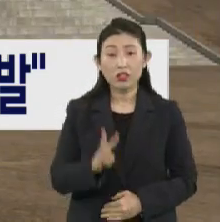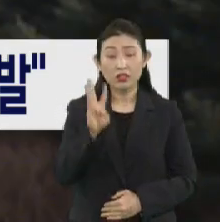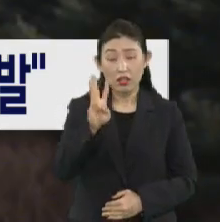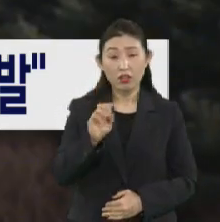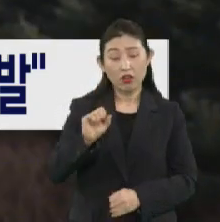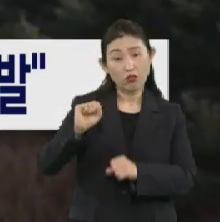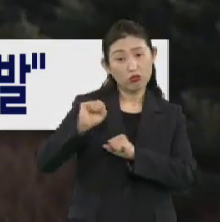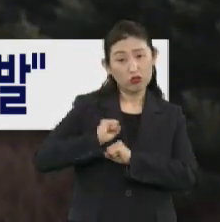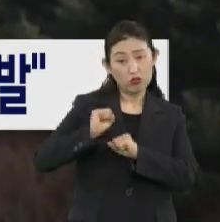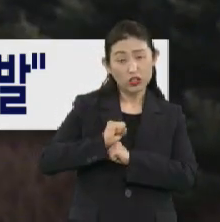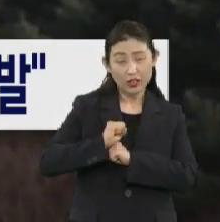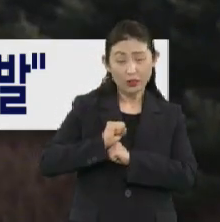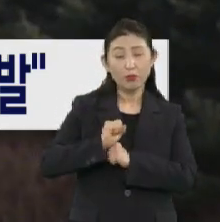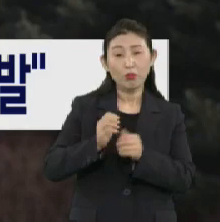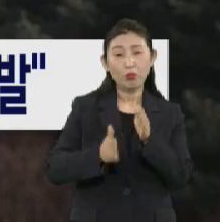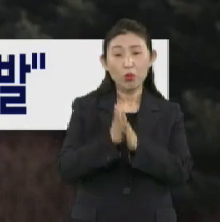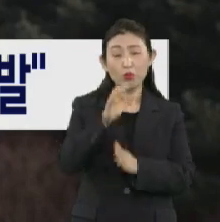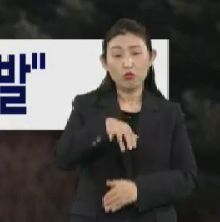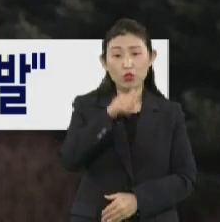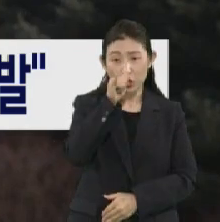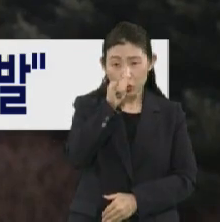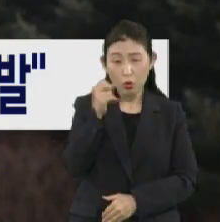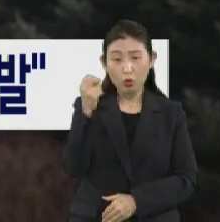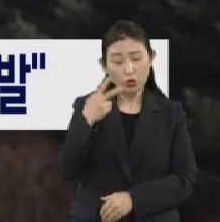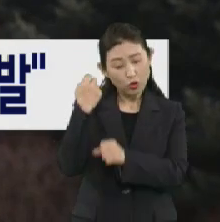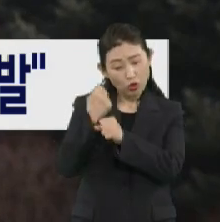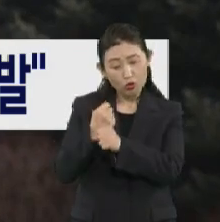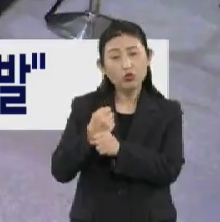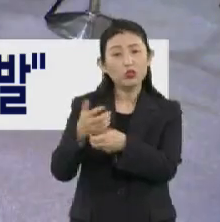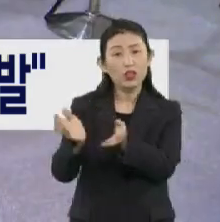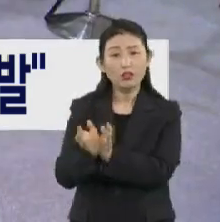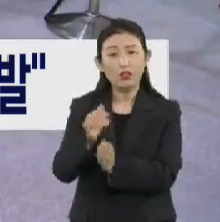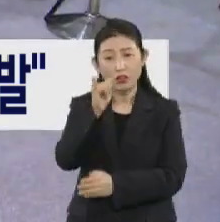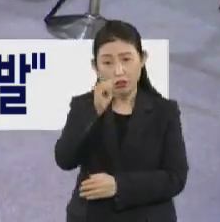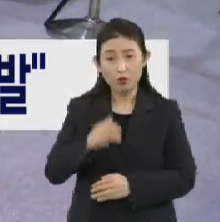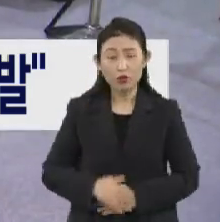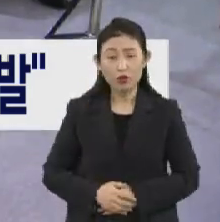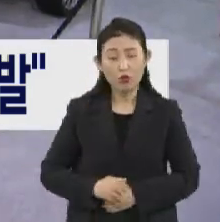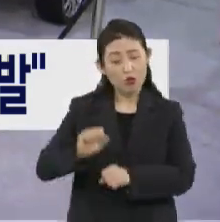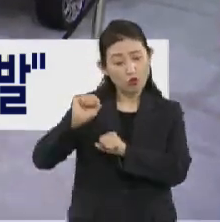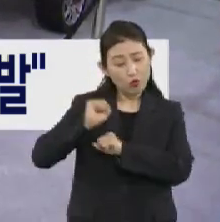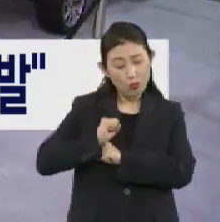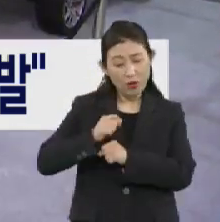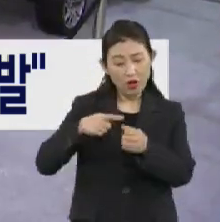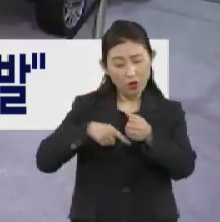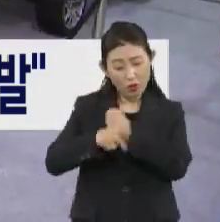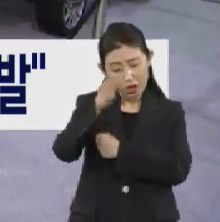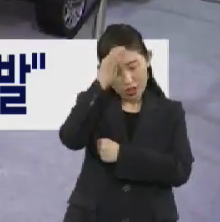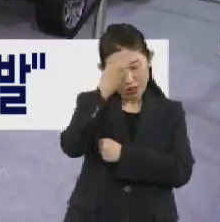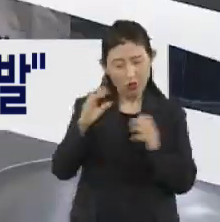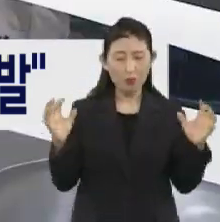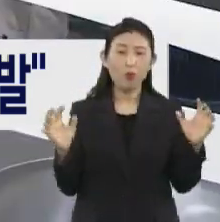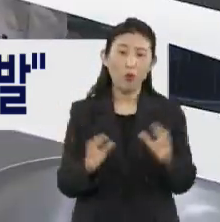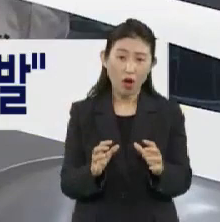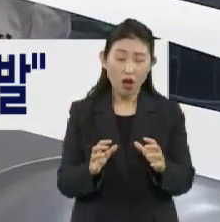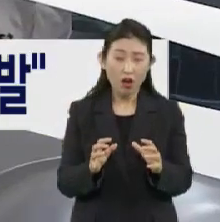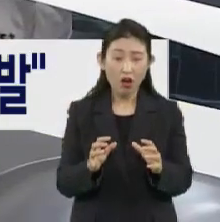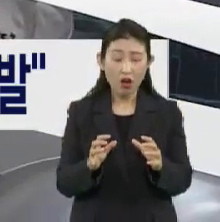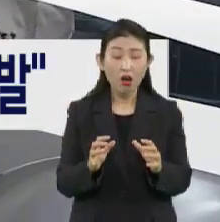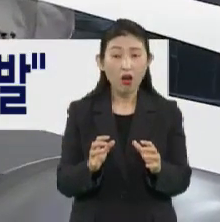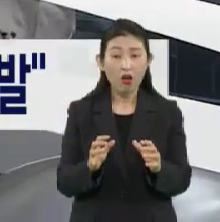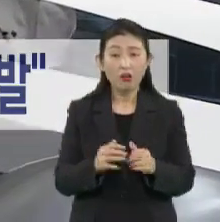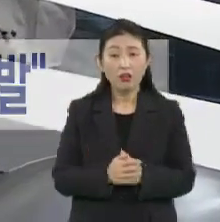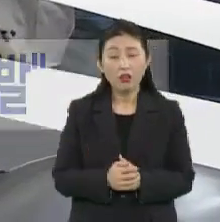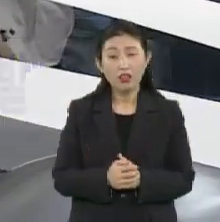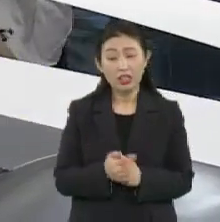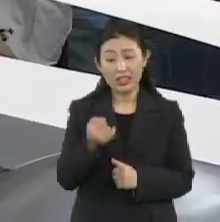있고 국방과학연구소가 있는 대전에 방위사업청을 이전시켜 국방과학기술의 중심으로 개발하자는 것으로 TJB 뉴스까지